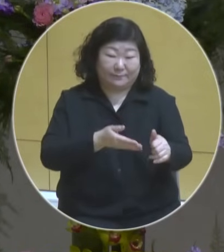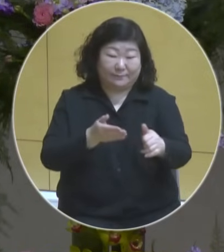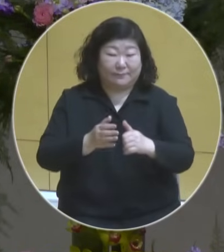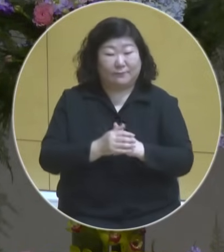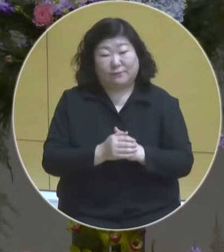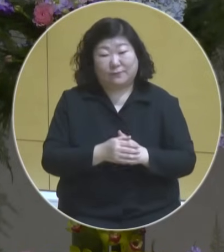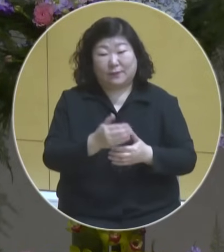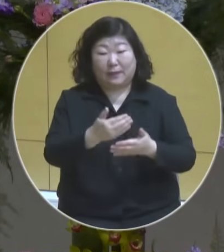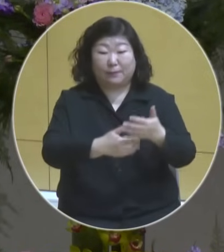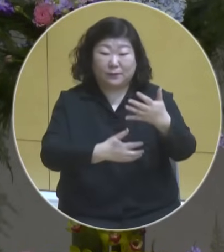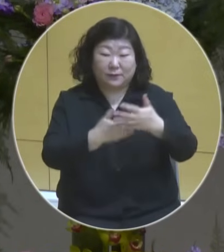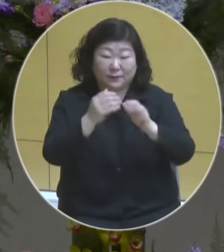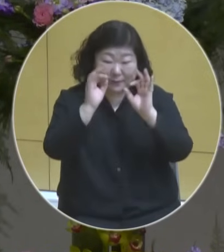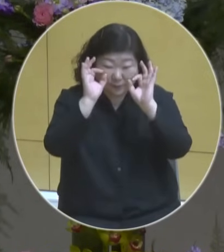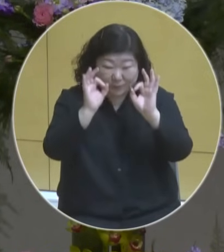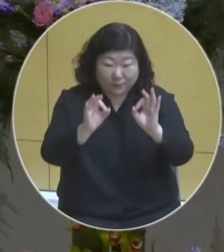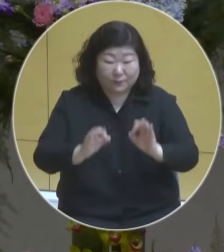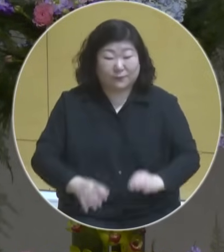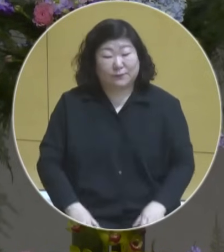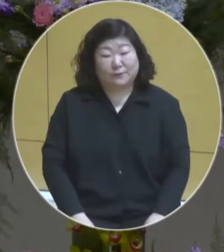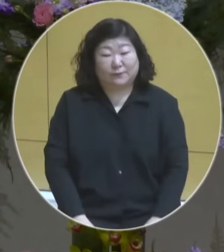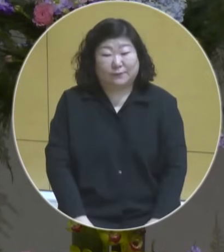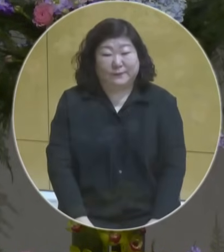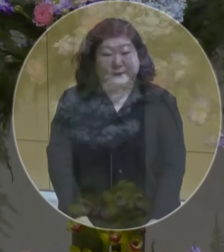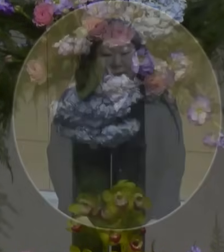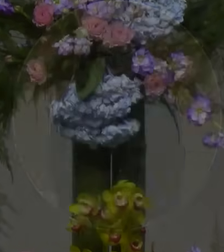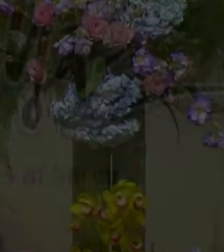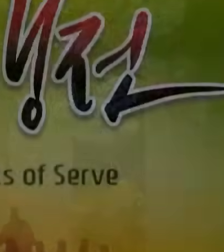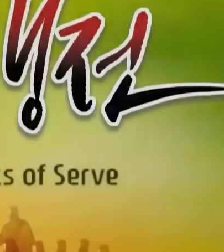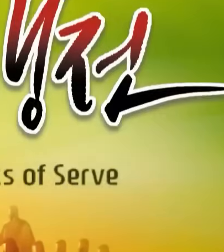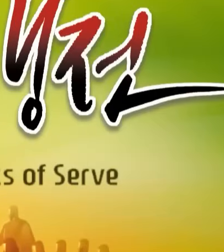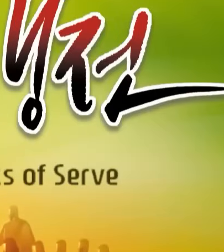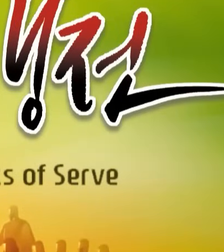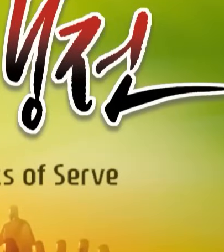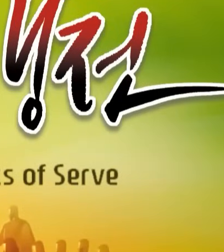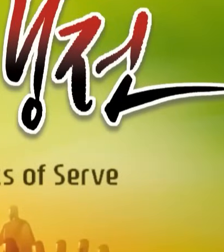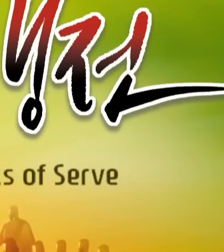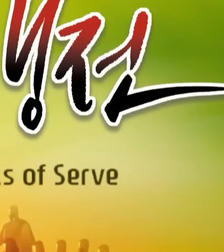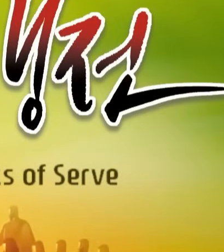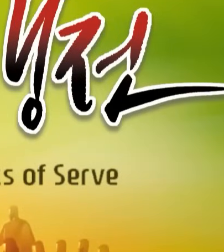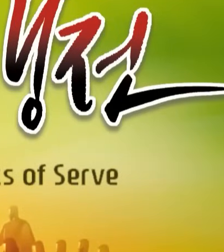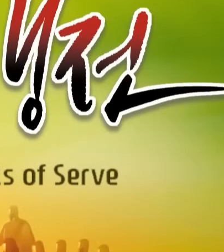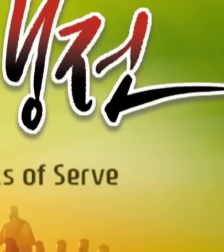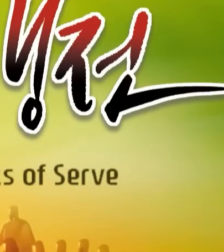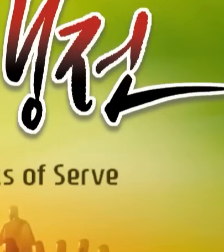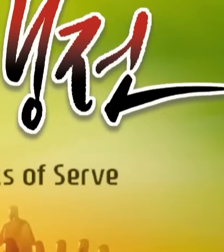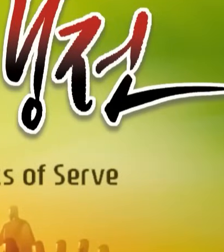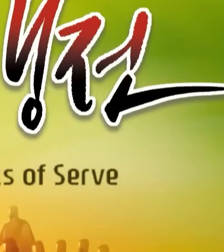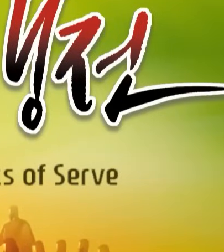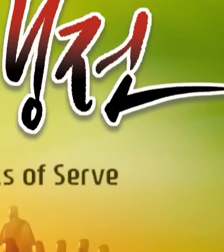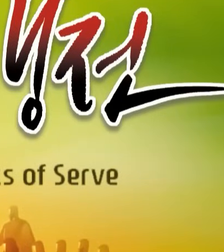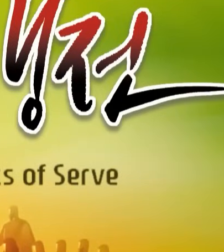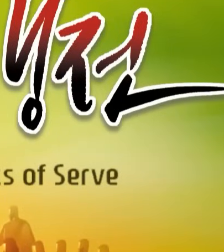계속해서 영상으로 교회 소식 함께 나누겠습니다 하나님의